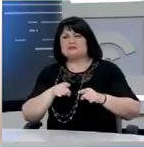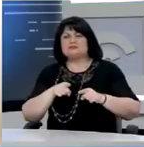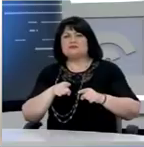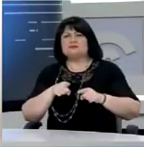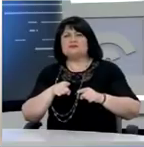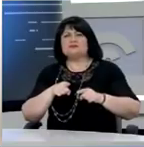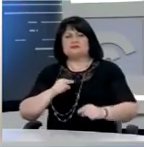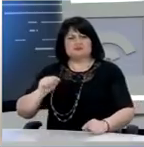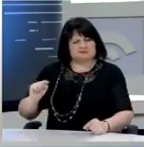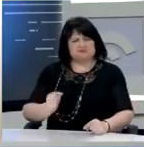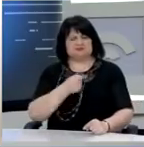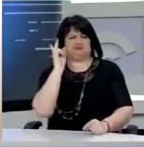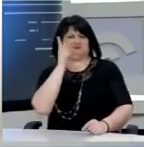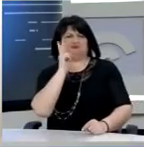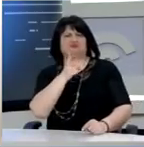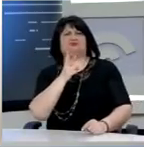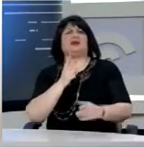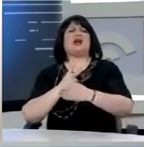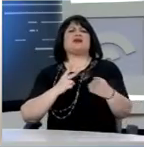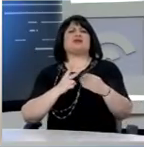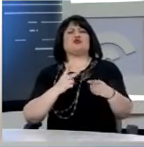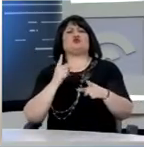προς το Φθοράκι για άλλα στελέχη της αριστεράς.